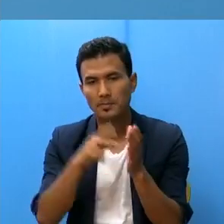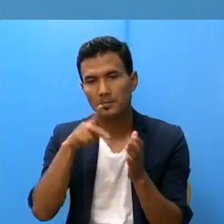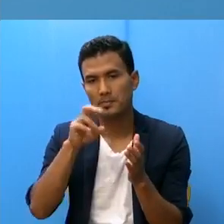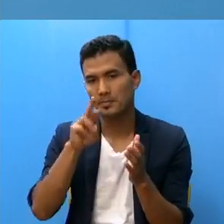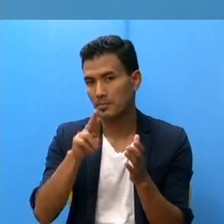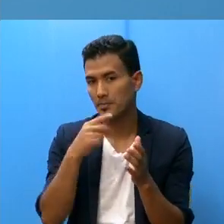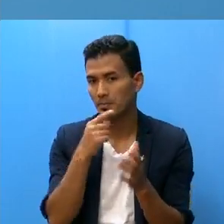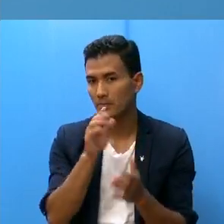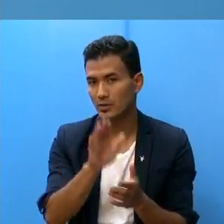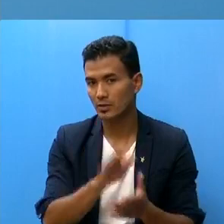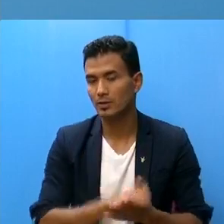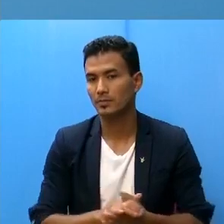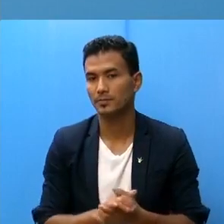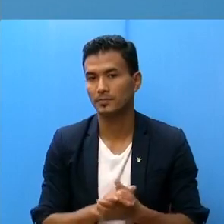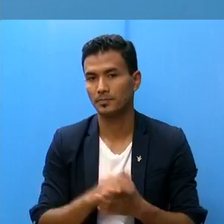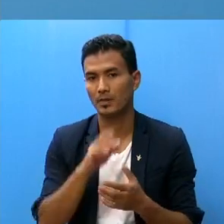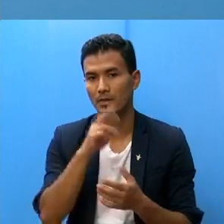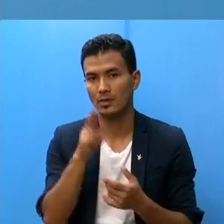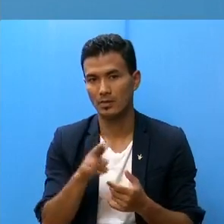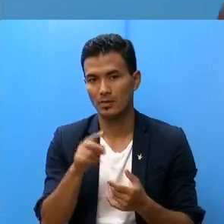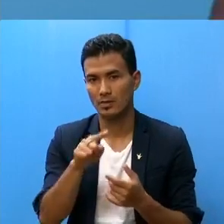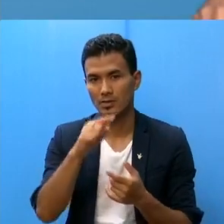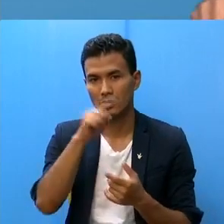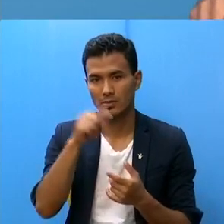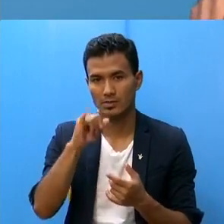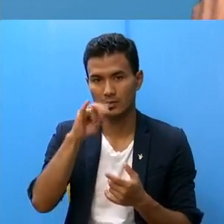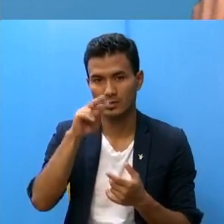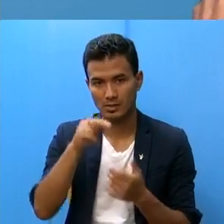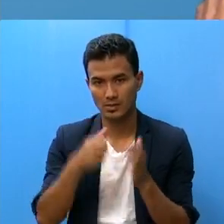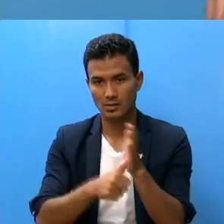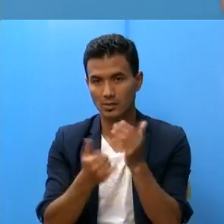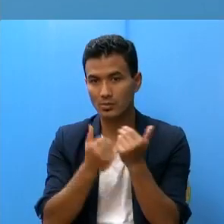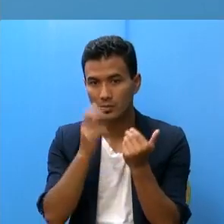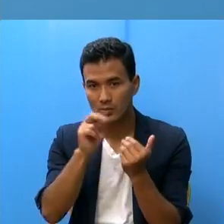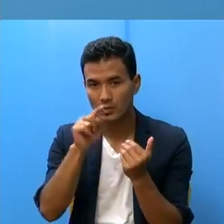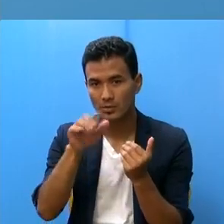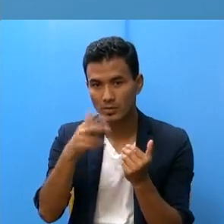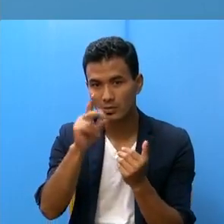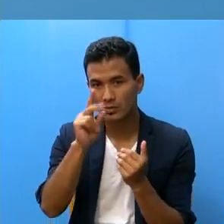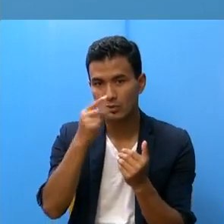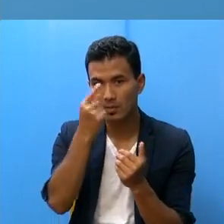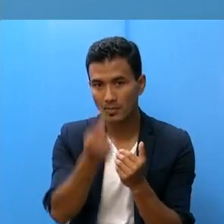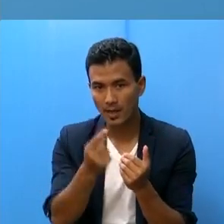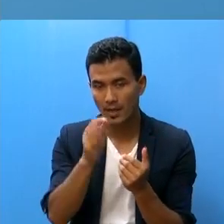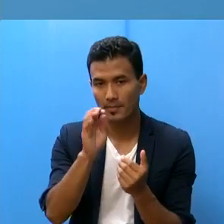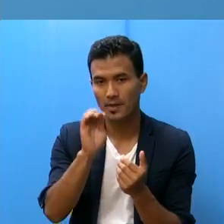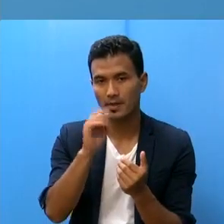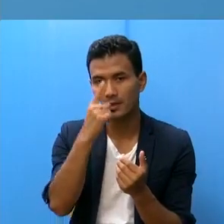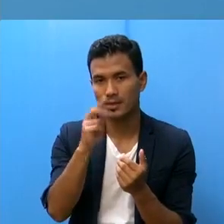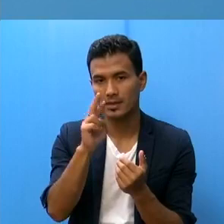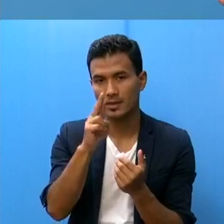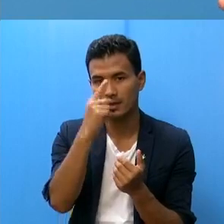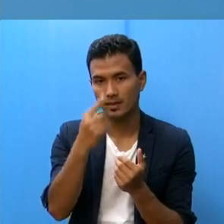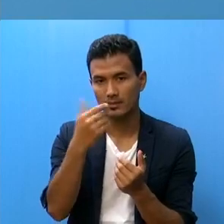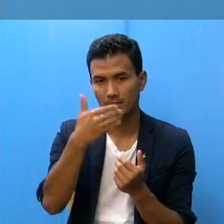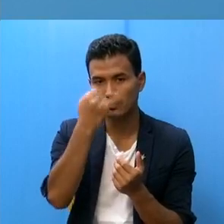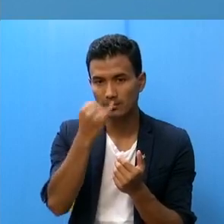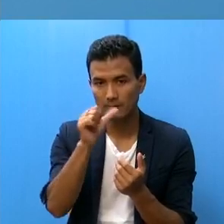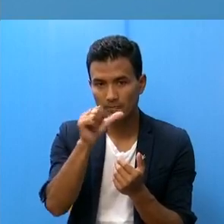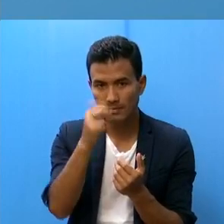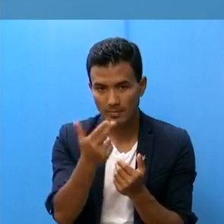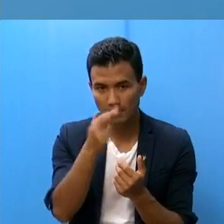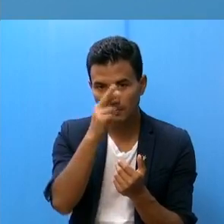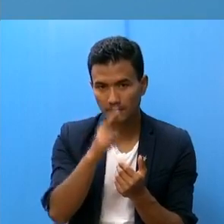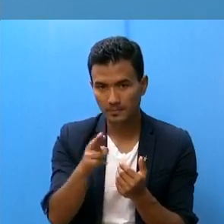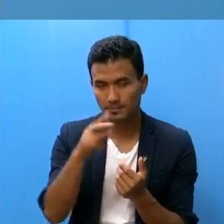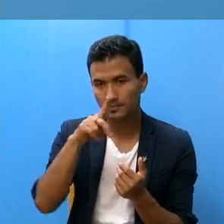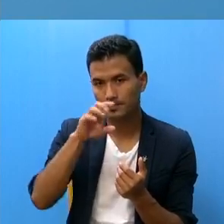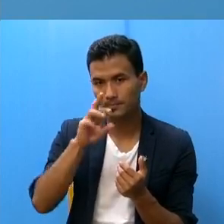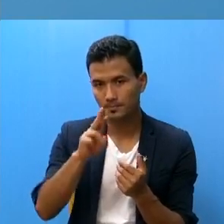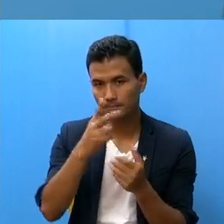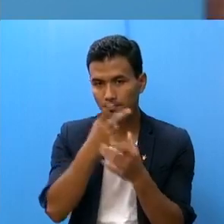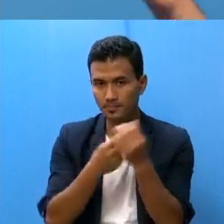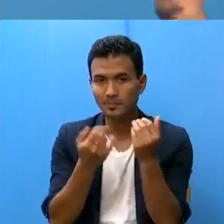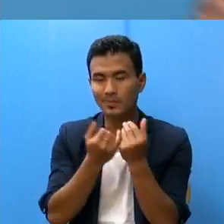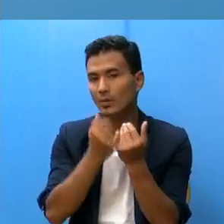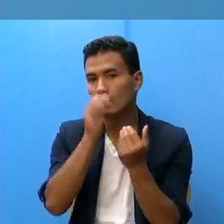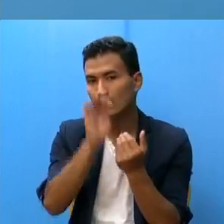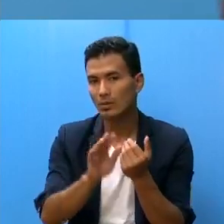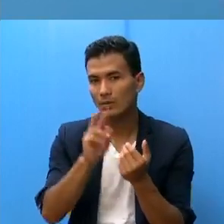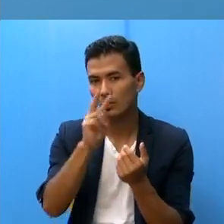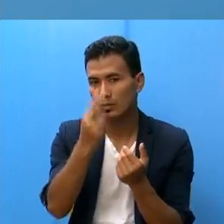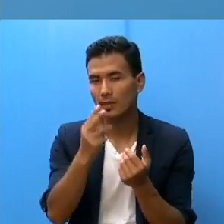यह